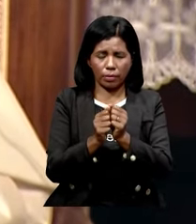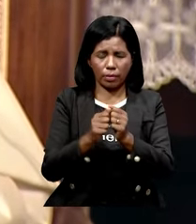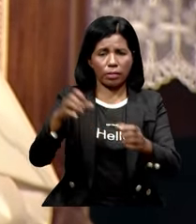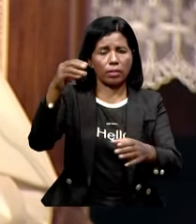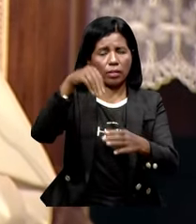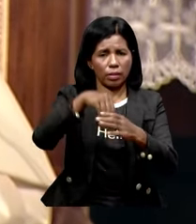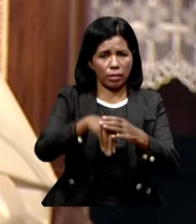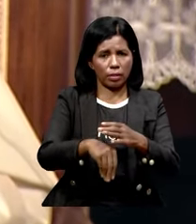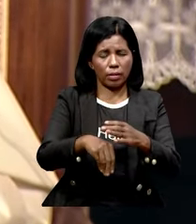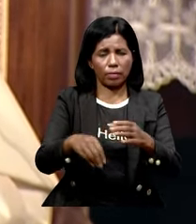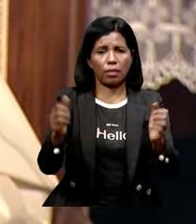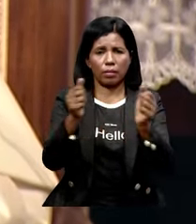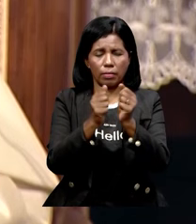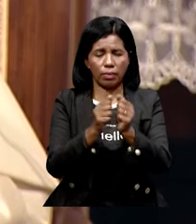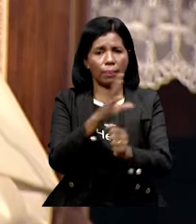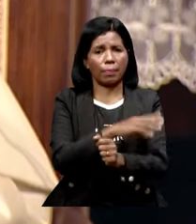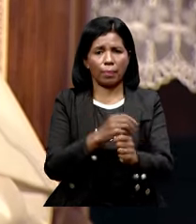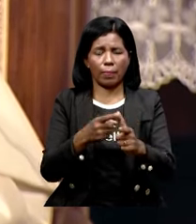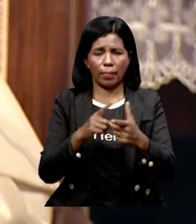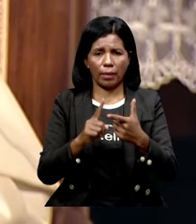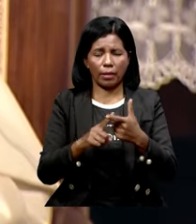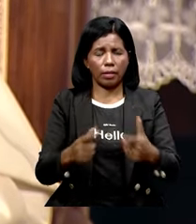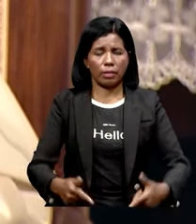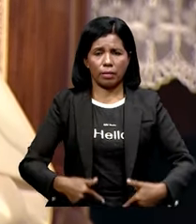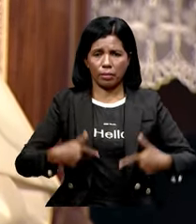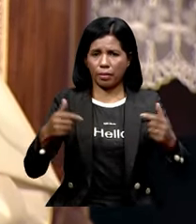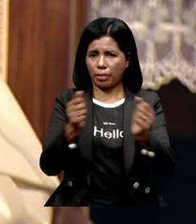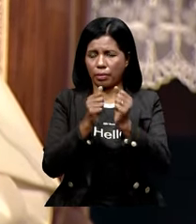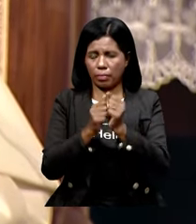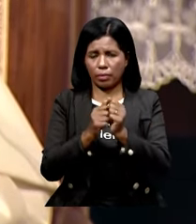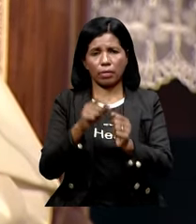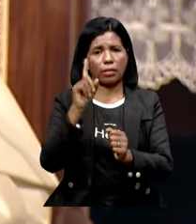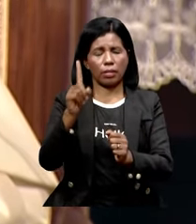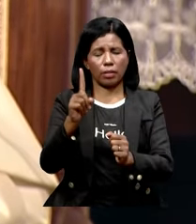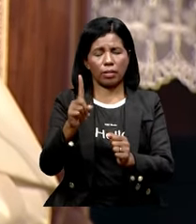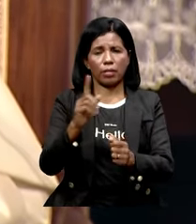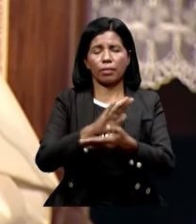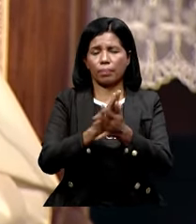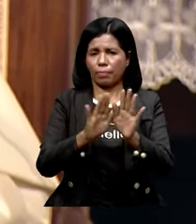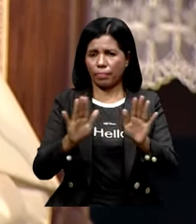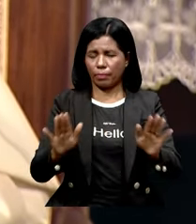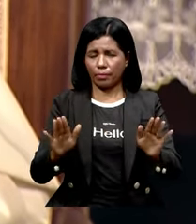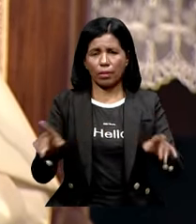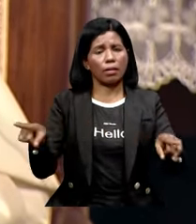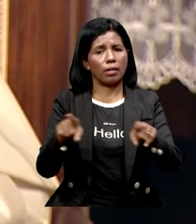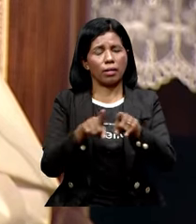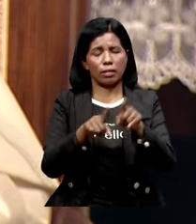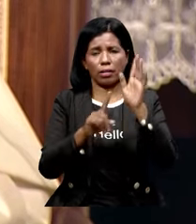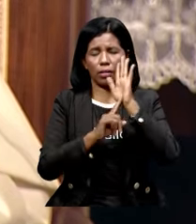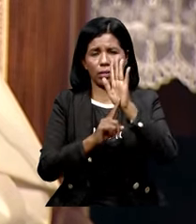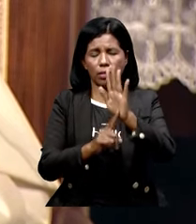yang dalam untuk mewujudkan persatuan dan kehidupan bersama yang bersatu dan damai, seperti yang dicerminkan